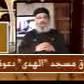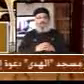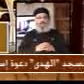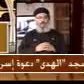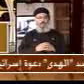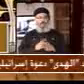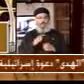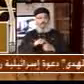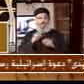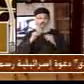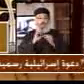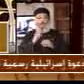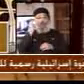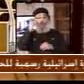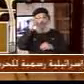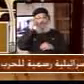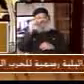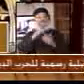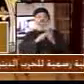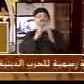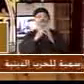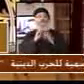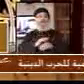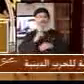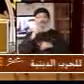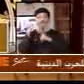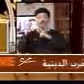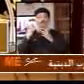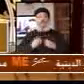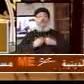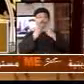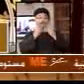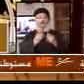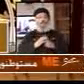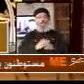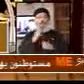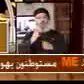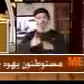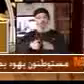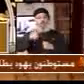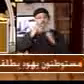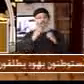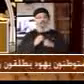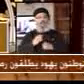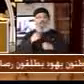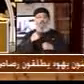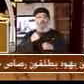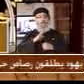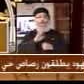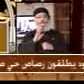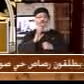واحترامه ومعرفته بالتقاليد، رغم أن الله أعطاه هذه الموهبة، قال كده: أنا ما أقدرش